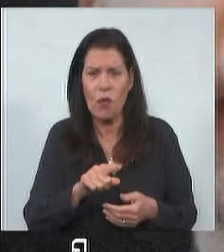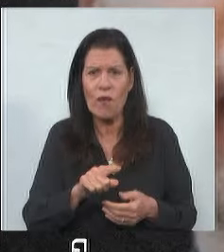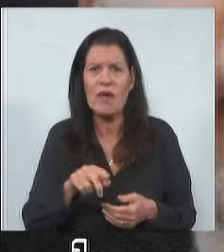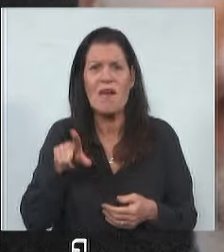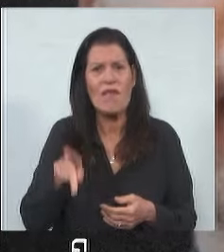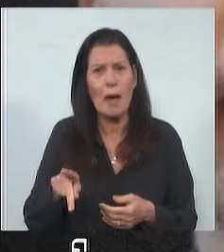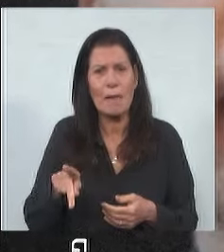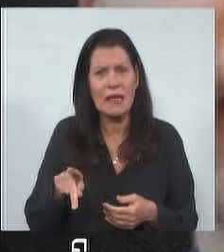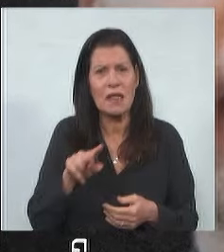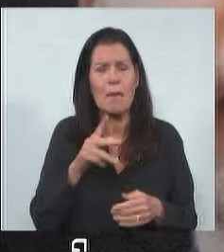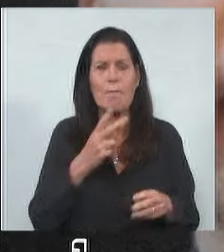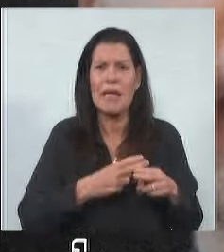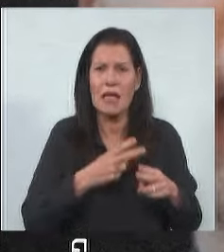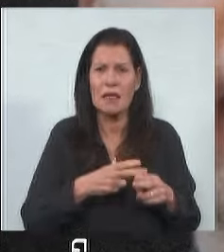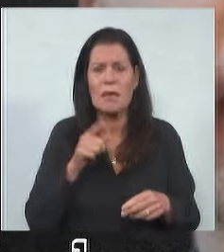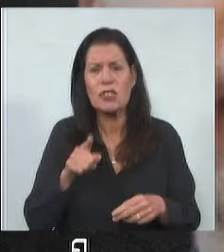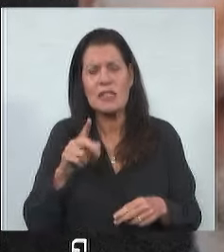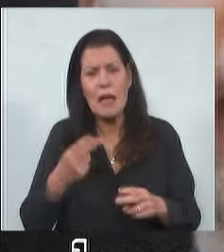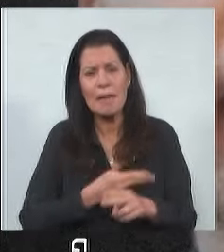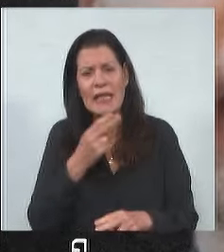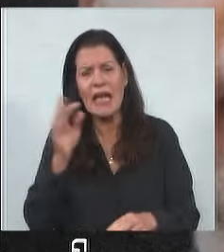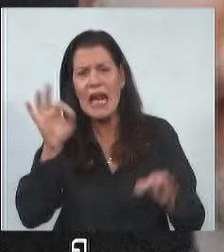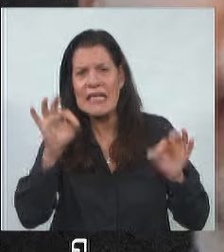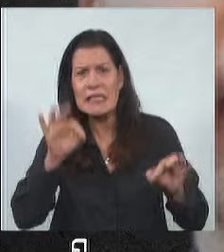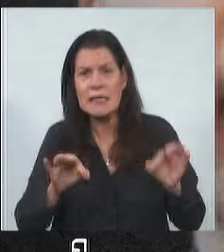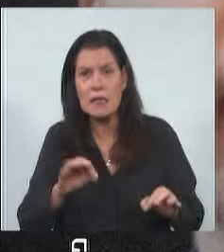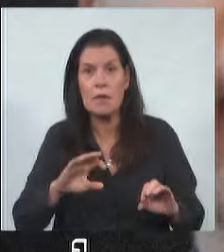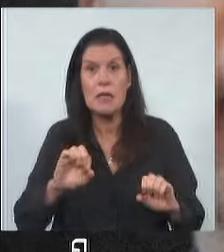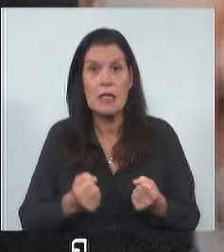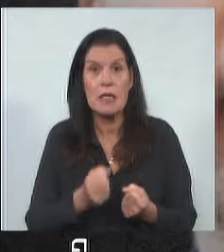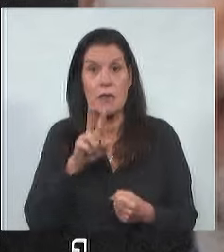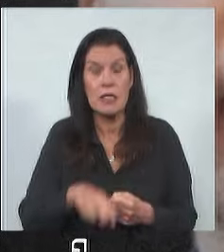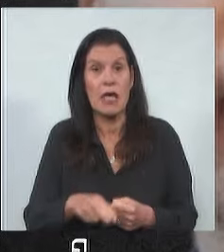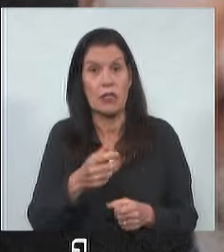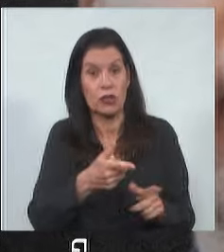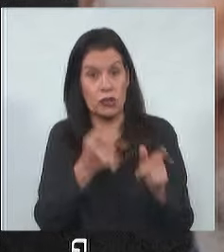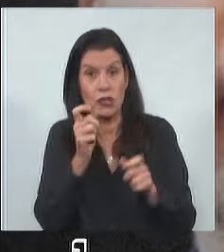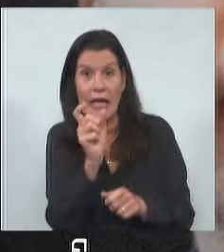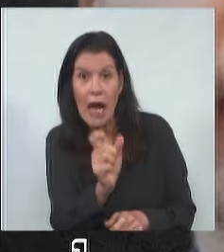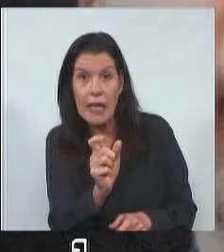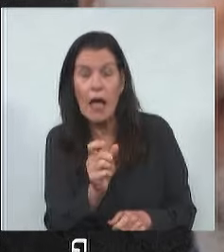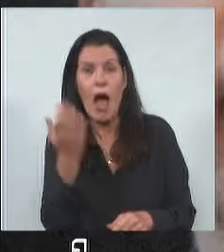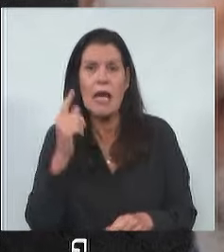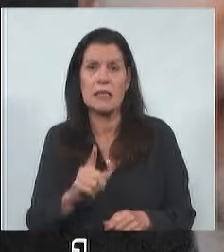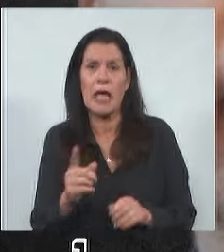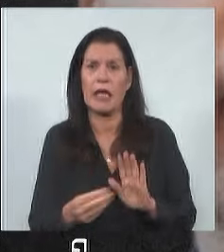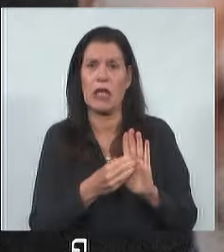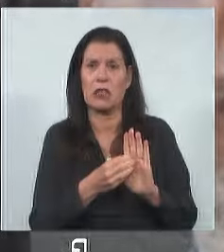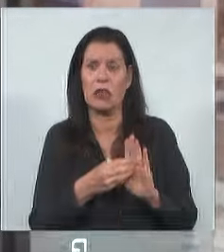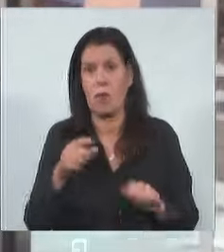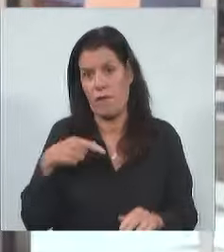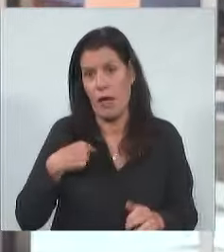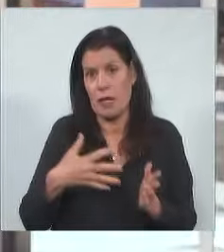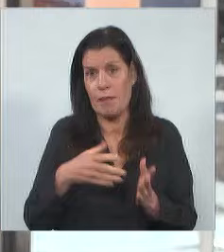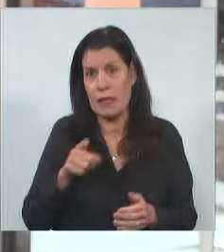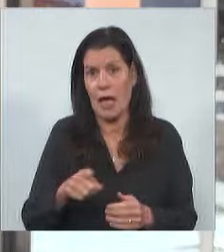רסיסים. אם יש כליים, אז אמור להיות כתוב קליה או חלקי קליה. זה מבדיקה שעשיתי מול הרופא המחוזי של המשטרה. למרות